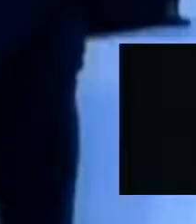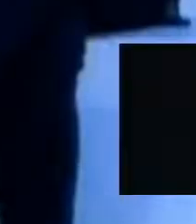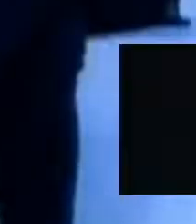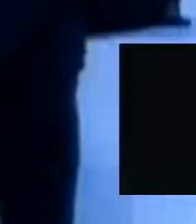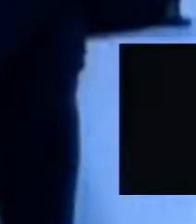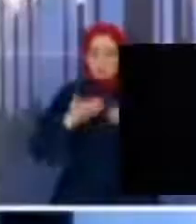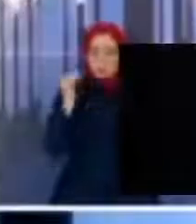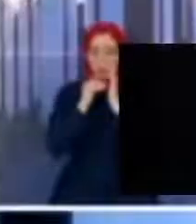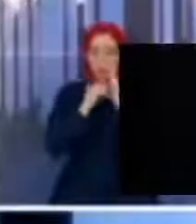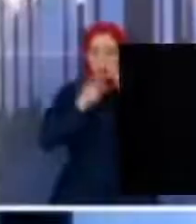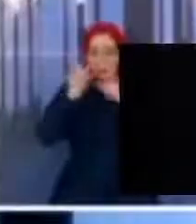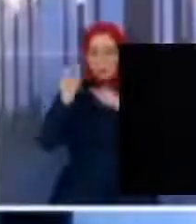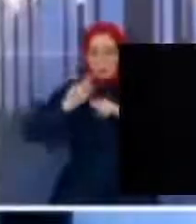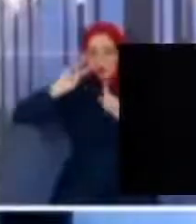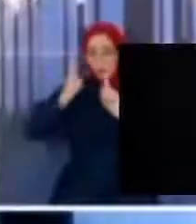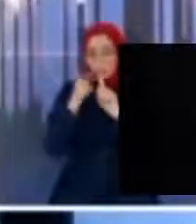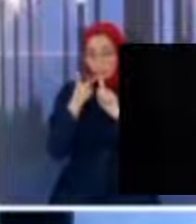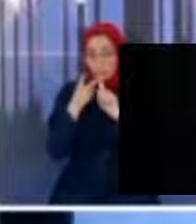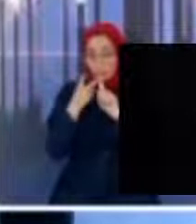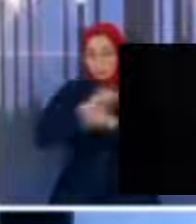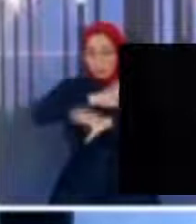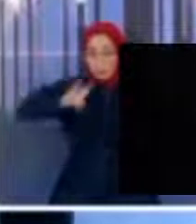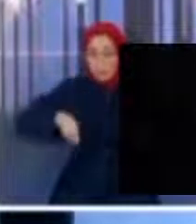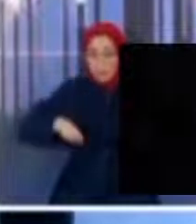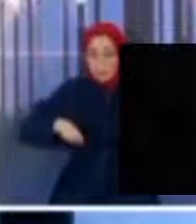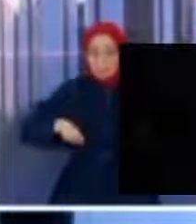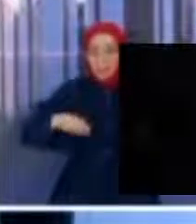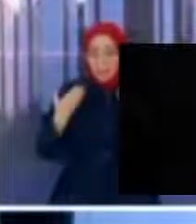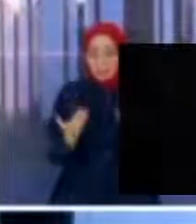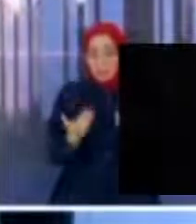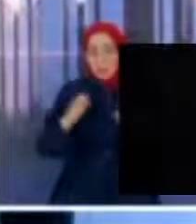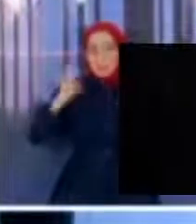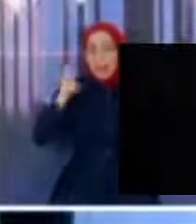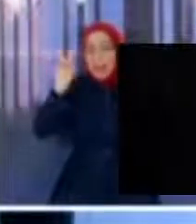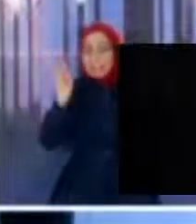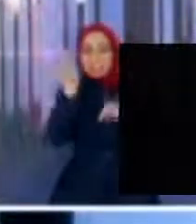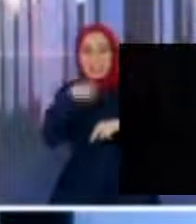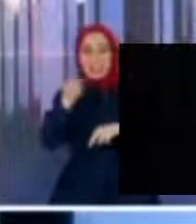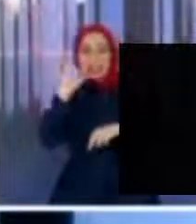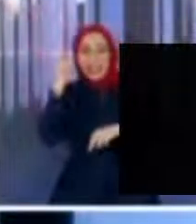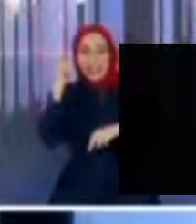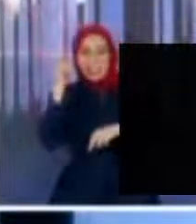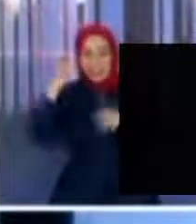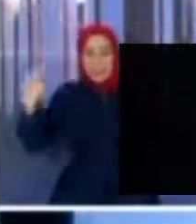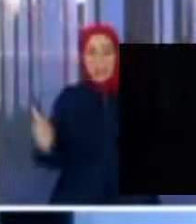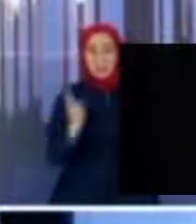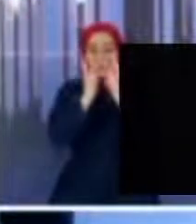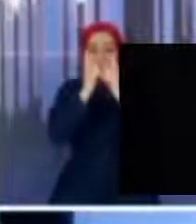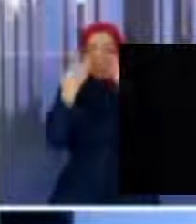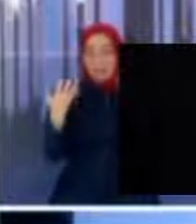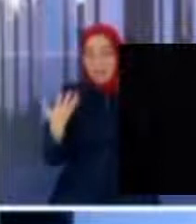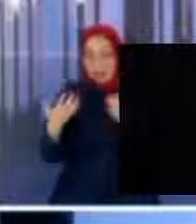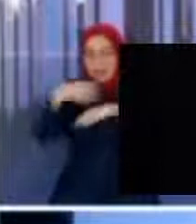مرحبا بكم في الجزء الثاني من السهرة الختامية البرنامج علاش لا. احنا اليوم في النهائي الوطني بعد المستوى